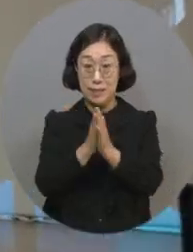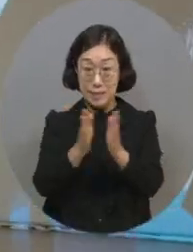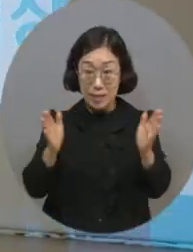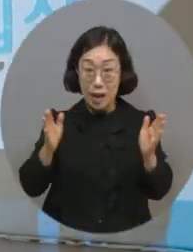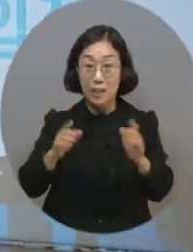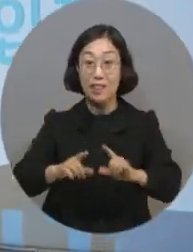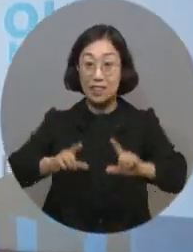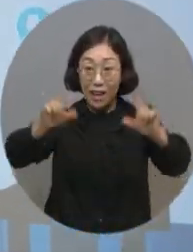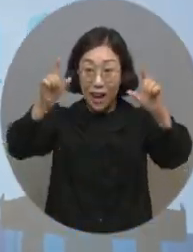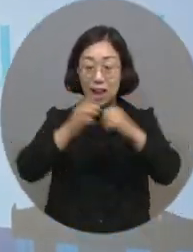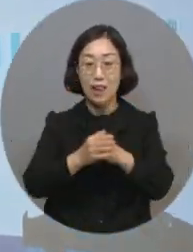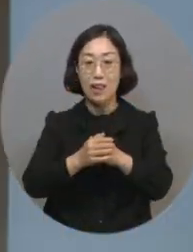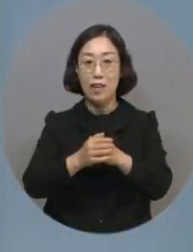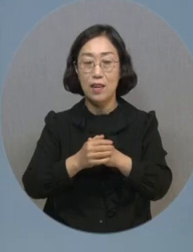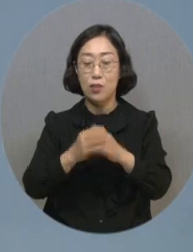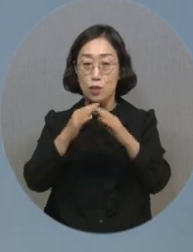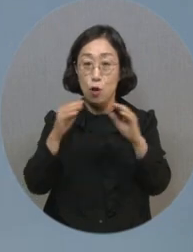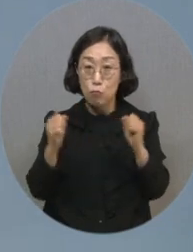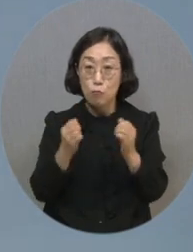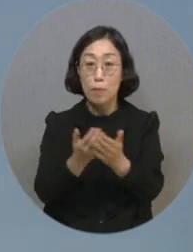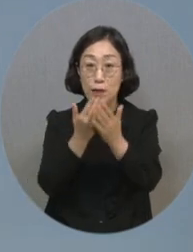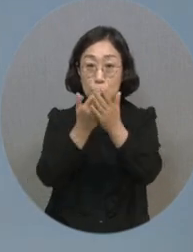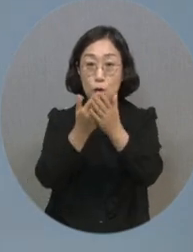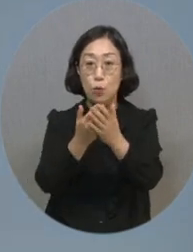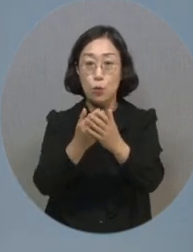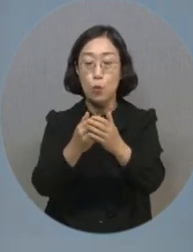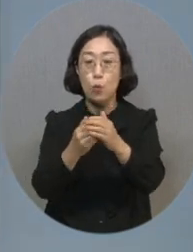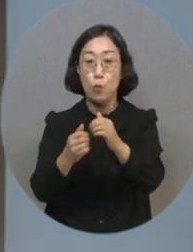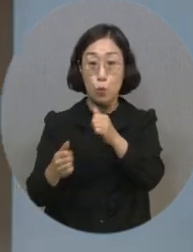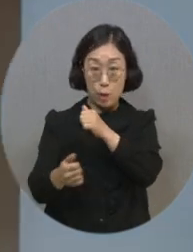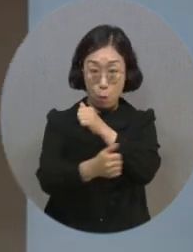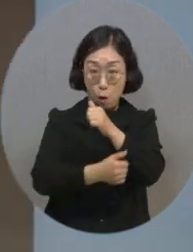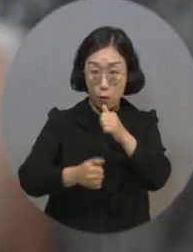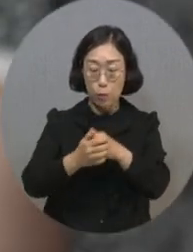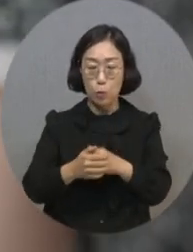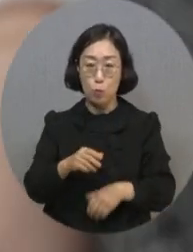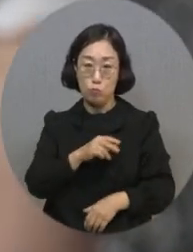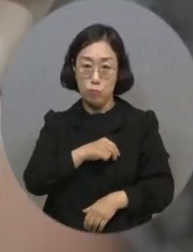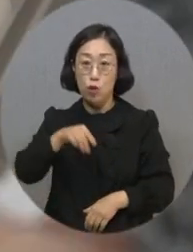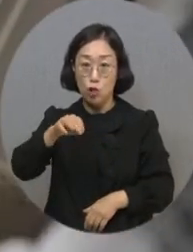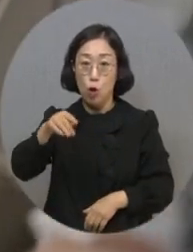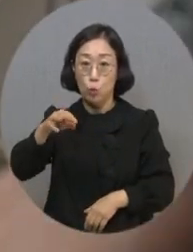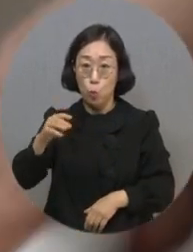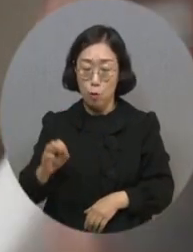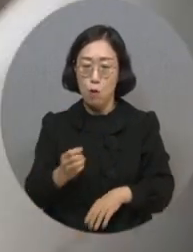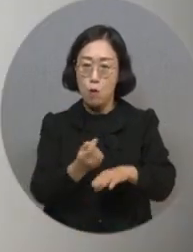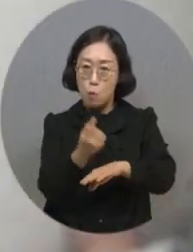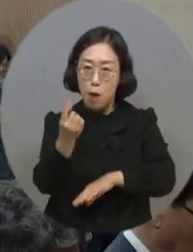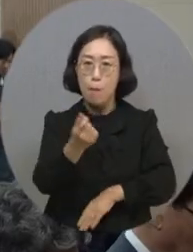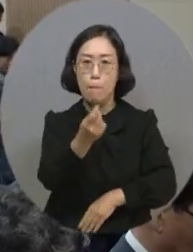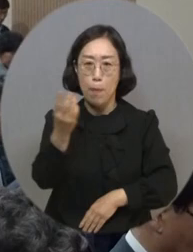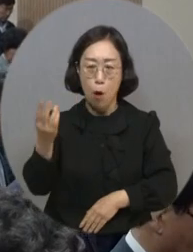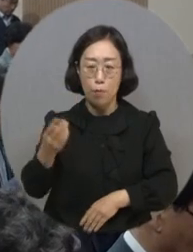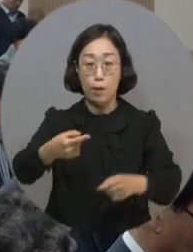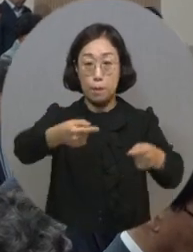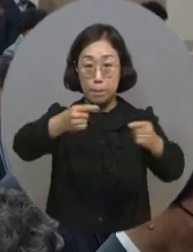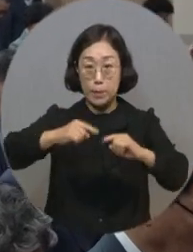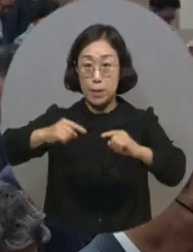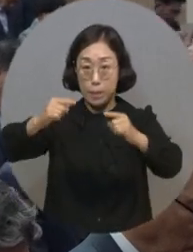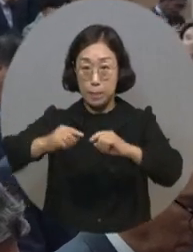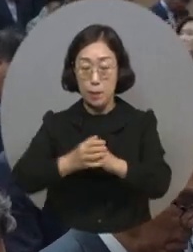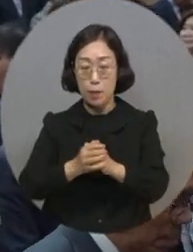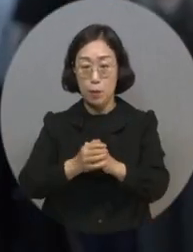최한양 전북발전연합회장과 고문인 정동영 국회의원을 비롯해 다수의 국회의원들이 참석했으며 김종훈